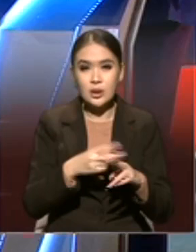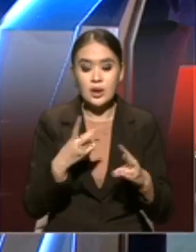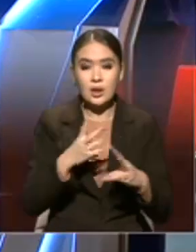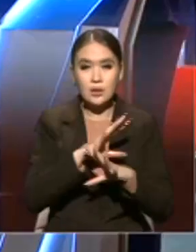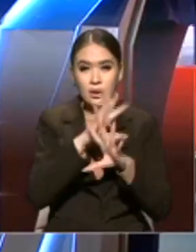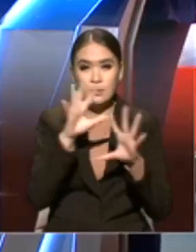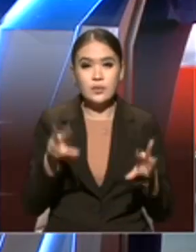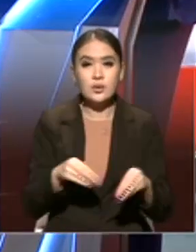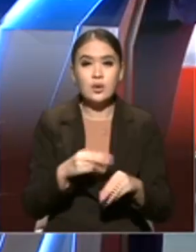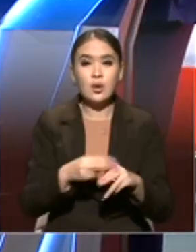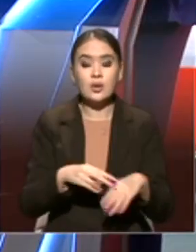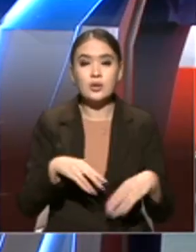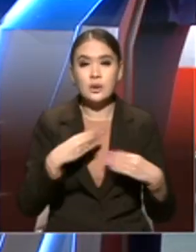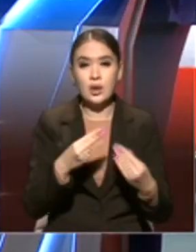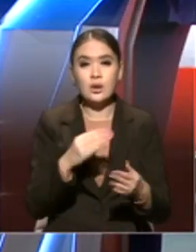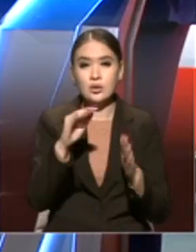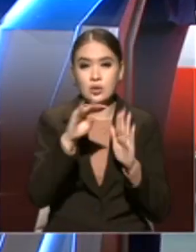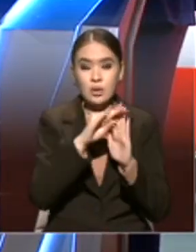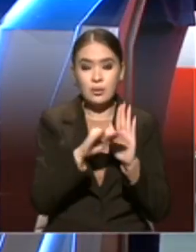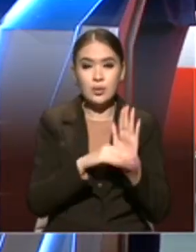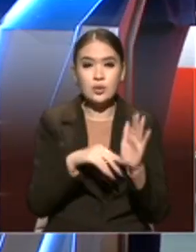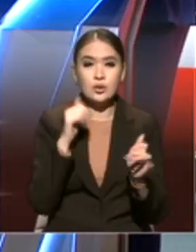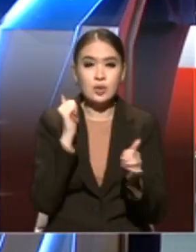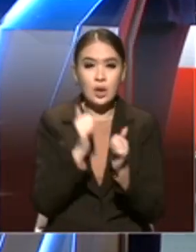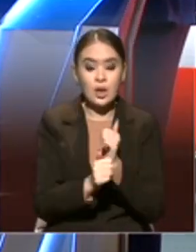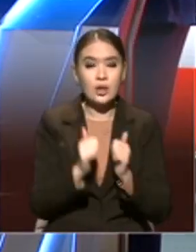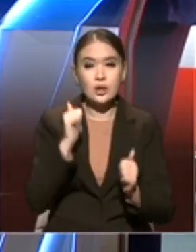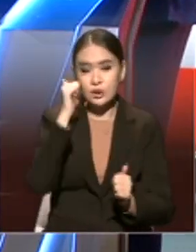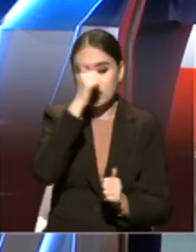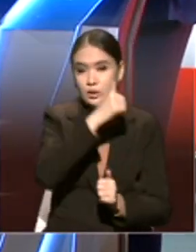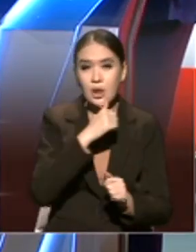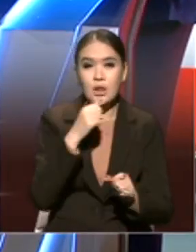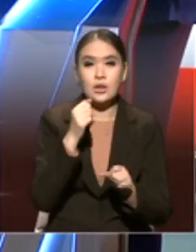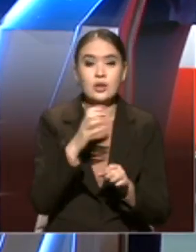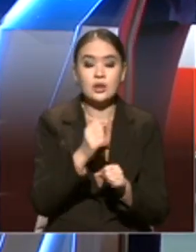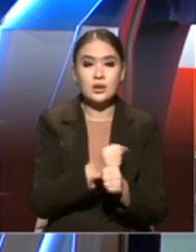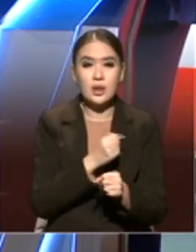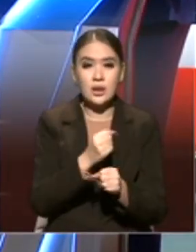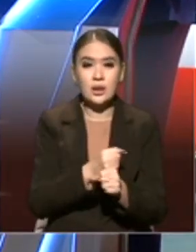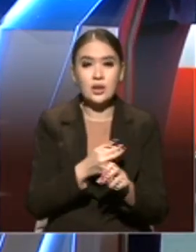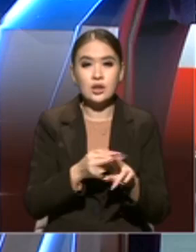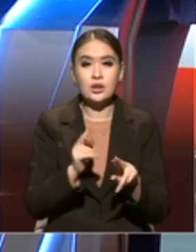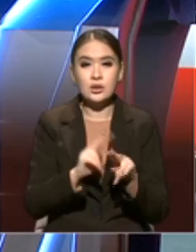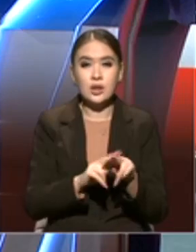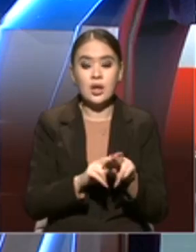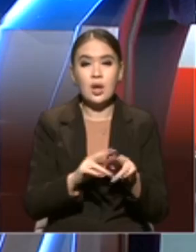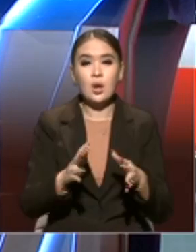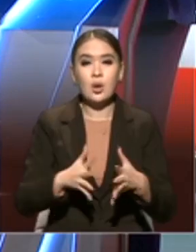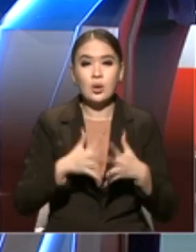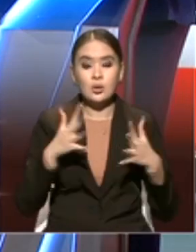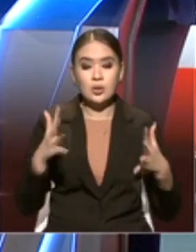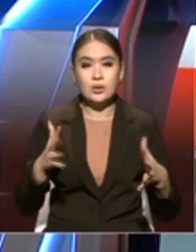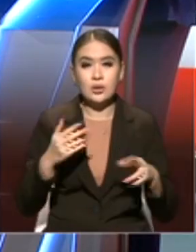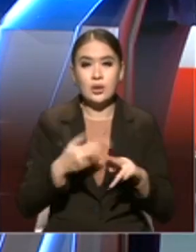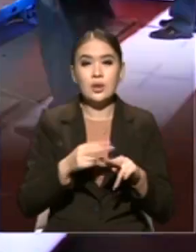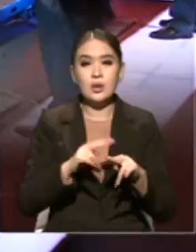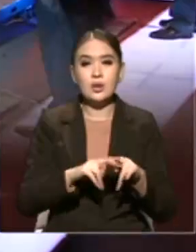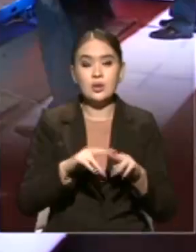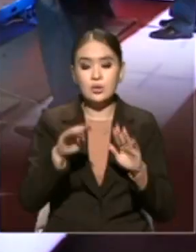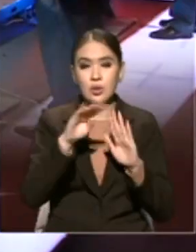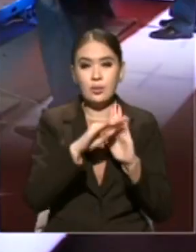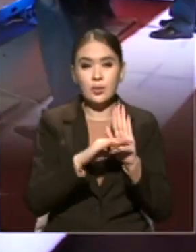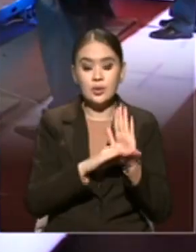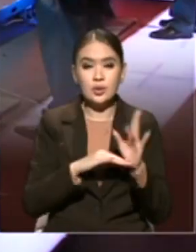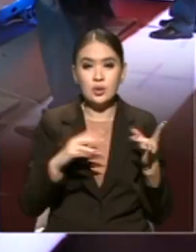керек, бұл жоба тұрақты жылдағы жасалып жатқан жақсы бір көтерме жобасы болу керек деп ойлаймын. Біз